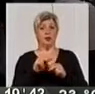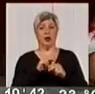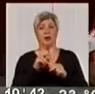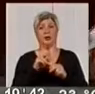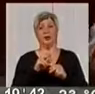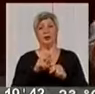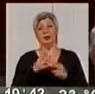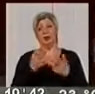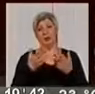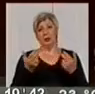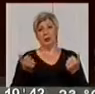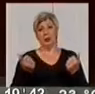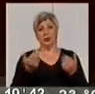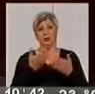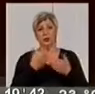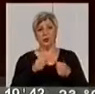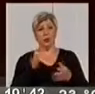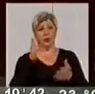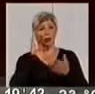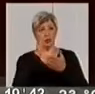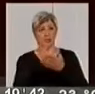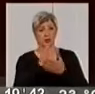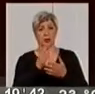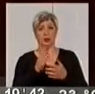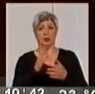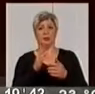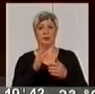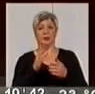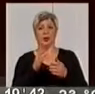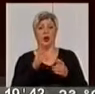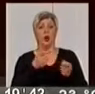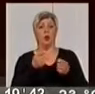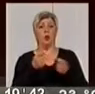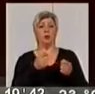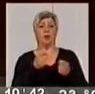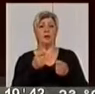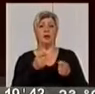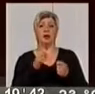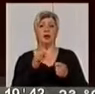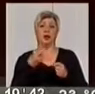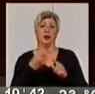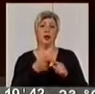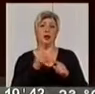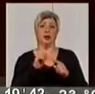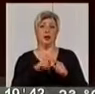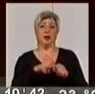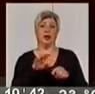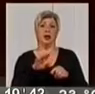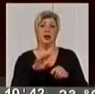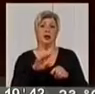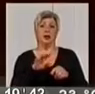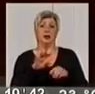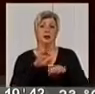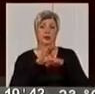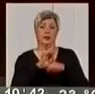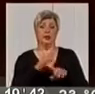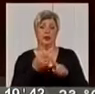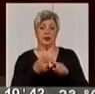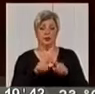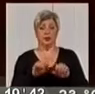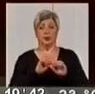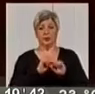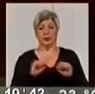безумовно, ми націлюємо на якісь певні теми. Ну, не ми. Управління, знову ж таки, яке веде молоді, яке веде оце патріотичні виховання